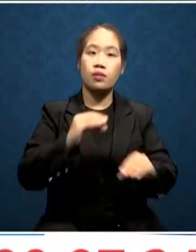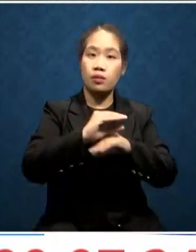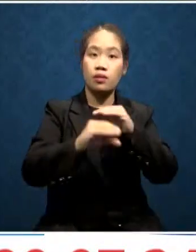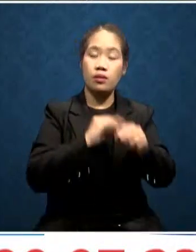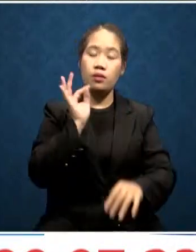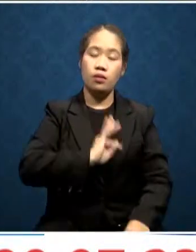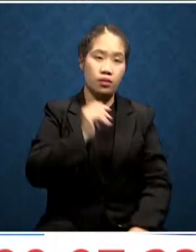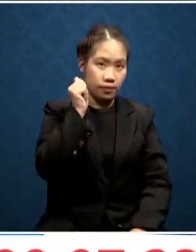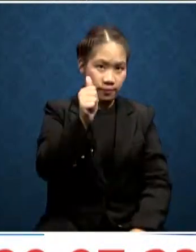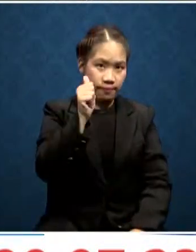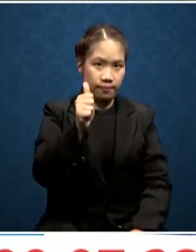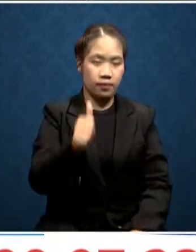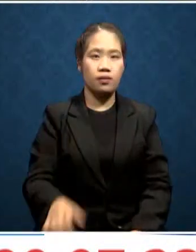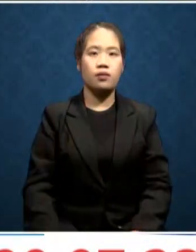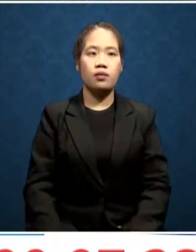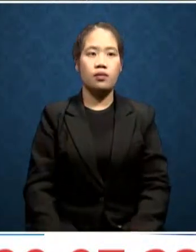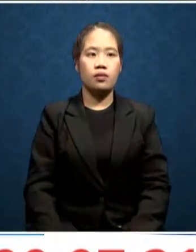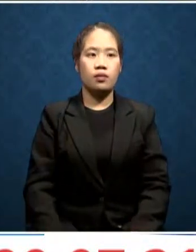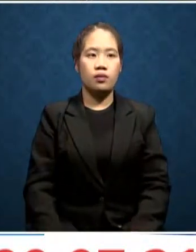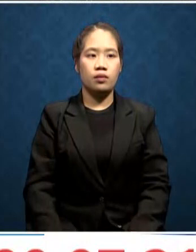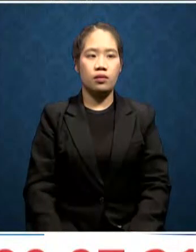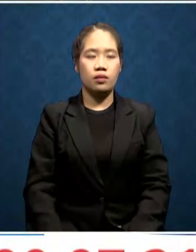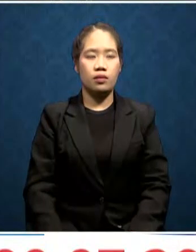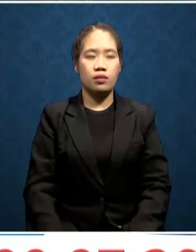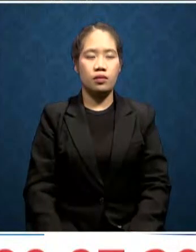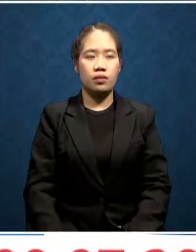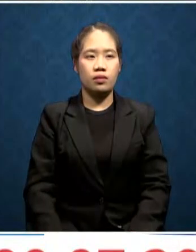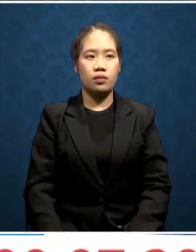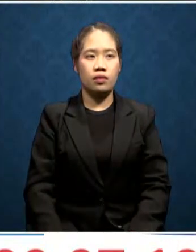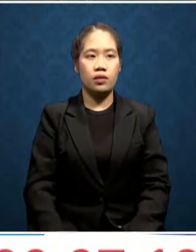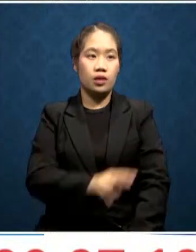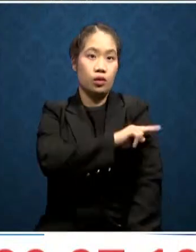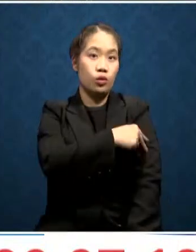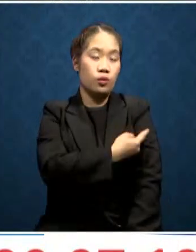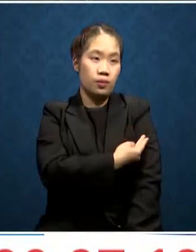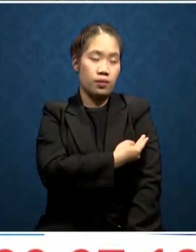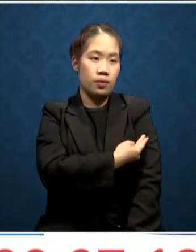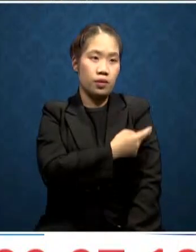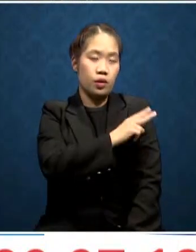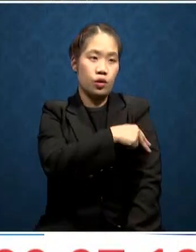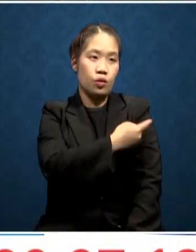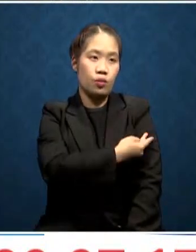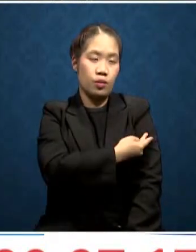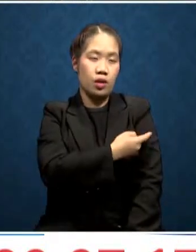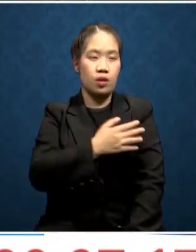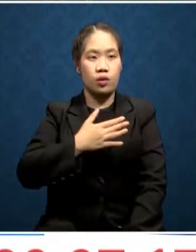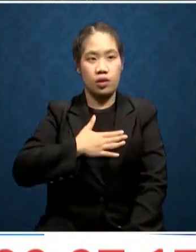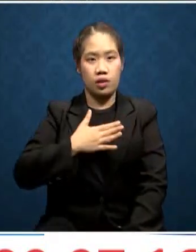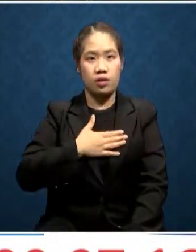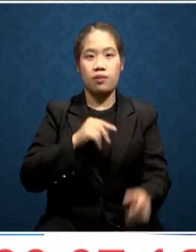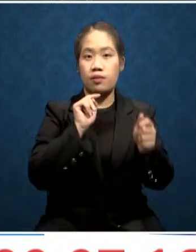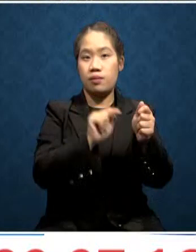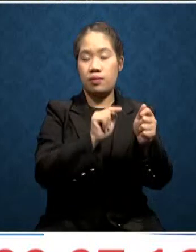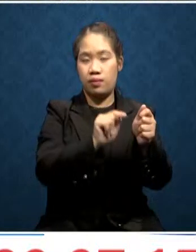ดีมากในโรงพยาบาลของดิฉันเป็นโรงพยาบาล